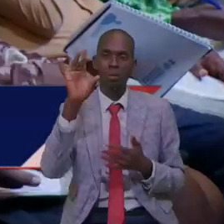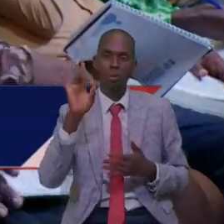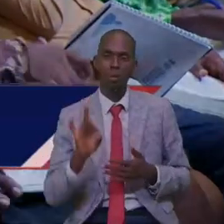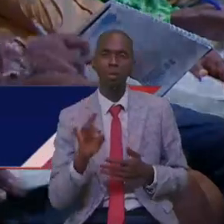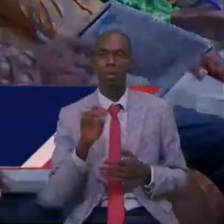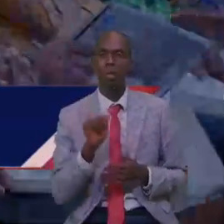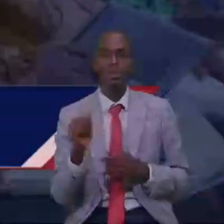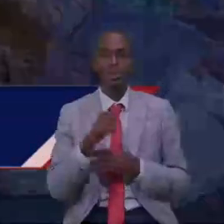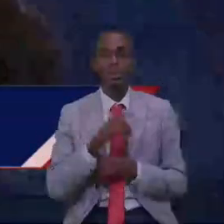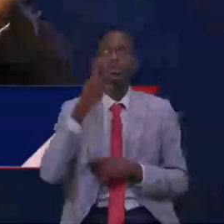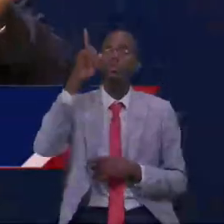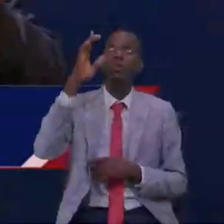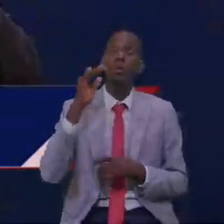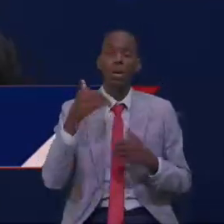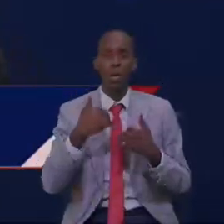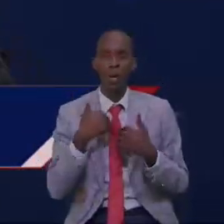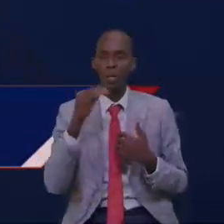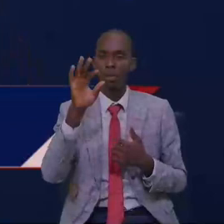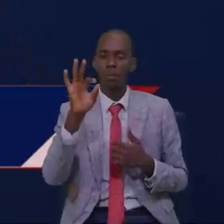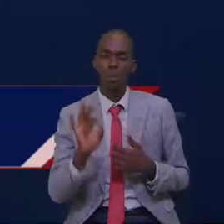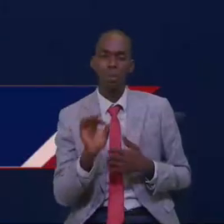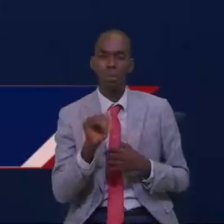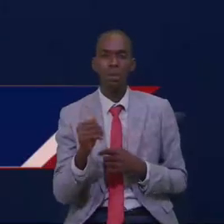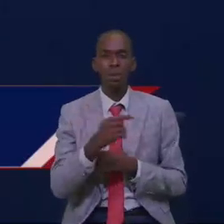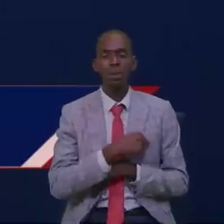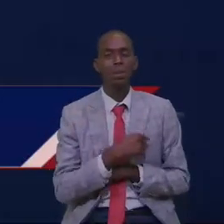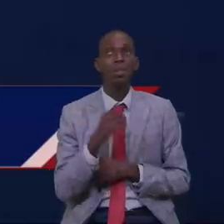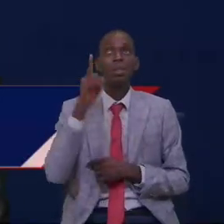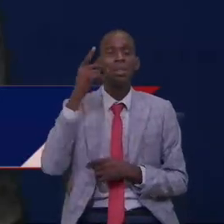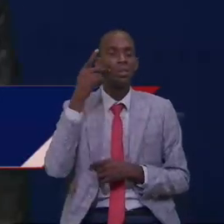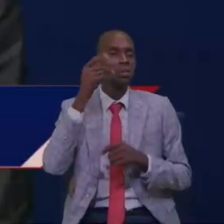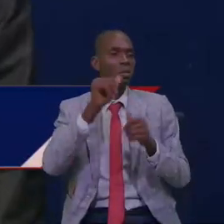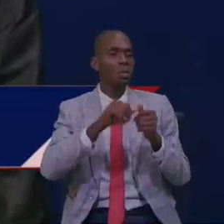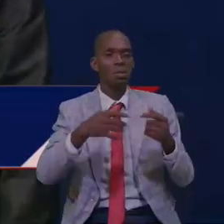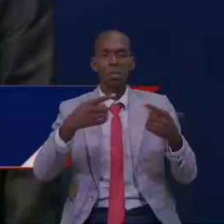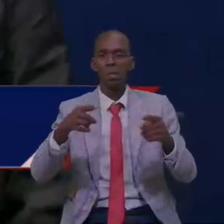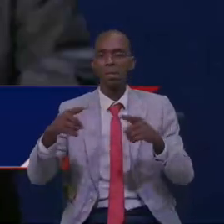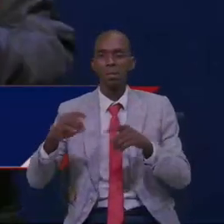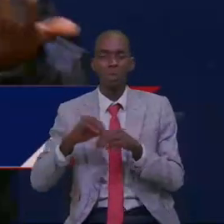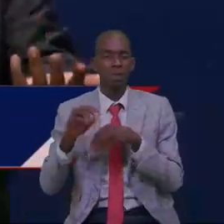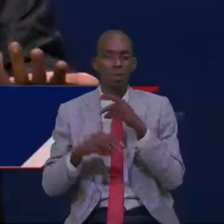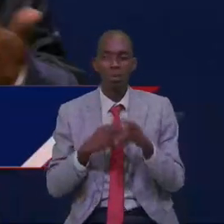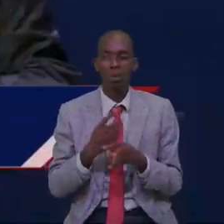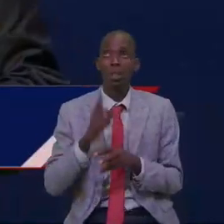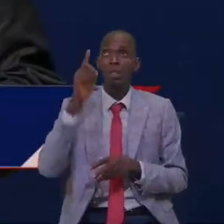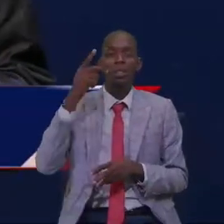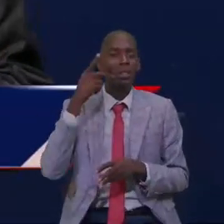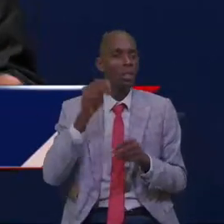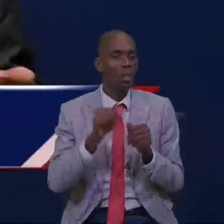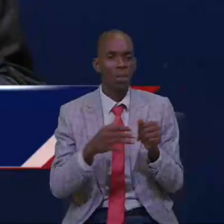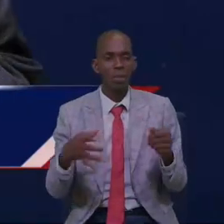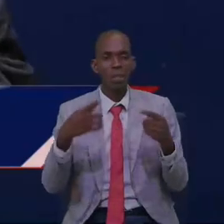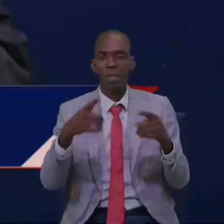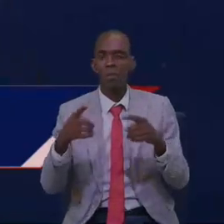Parce qu'il a fixé un jour, Dieu a fixé un jour. Il voit tout ce qui se passe dans le monde. Il voit tout ce qui